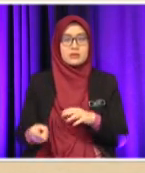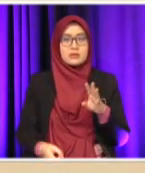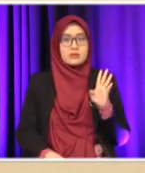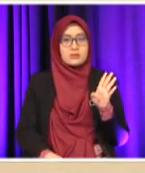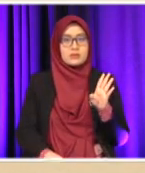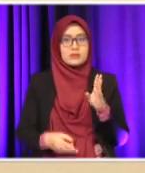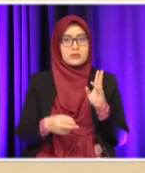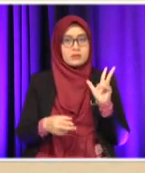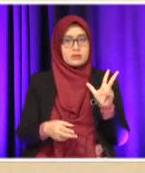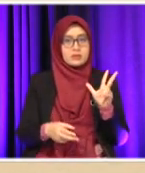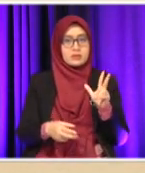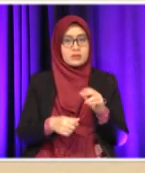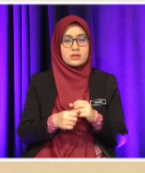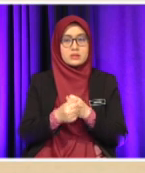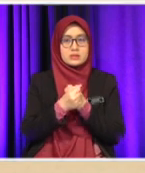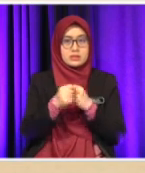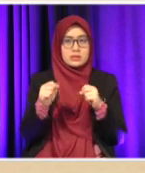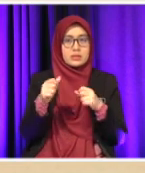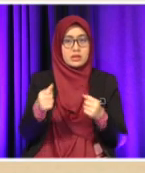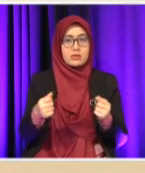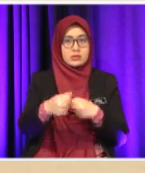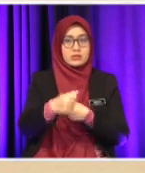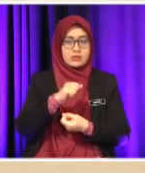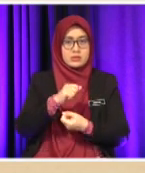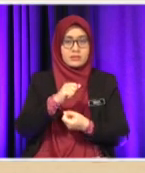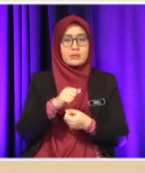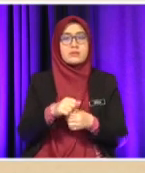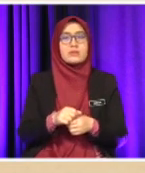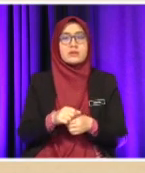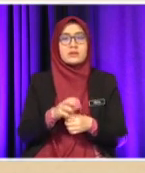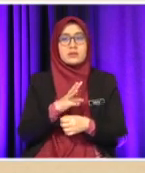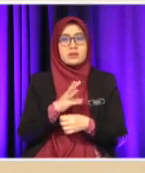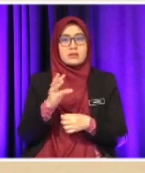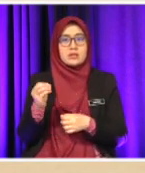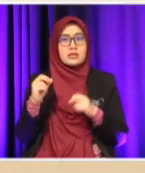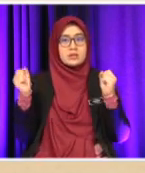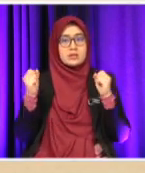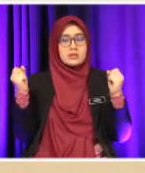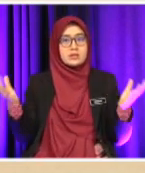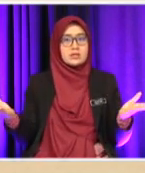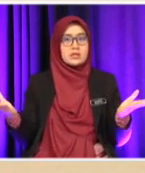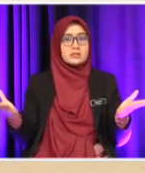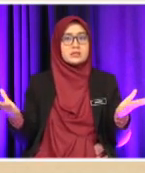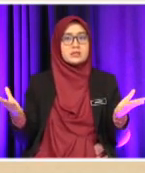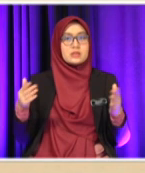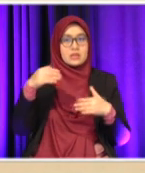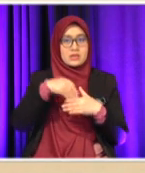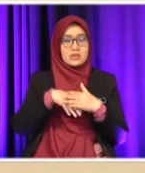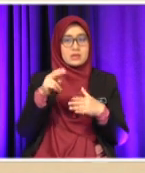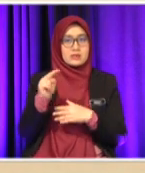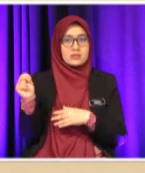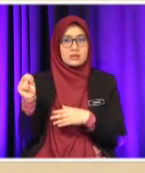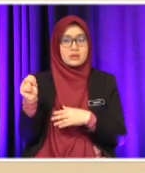ekornya bakso keringkan menghias halaman kemudian menguji halatan listrik ah kita kan uji